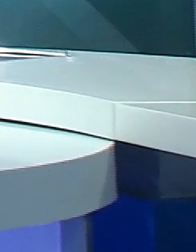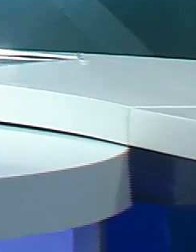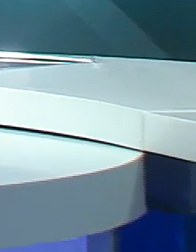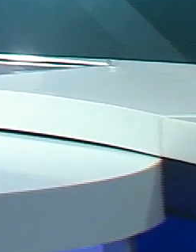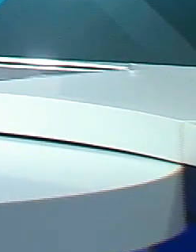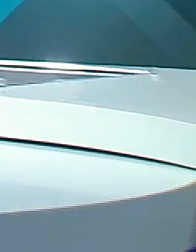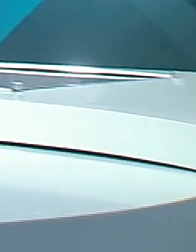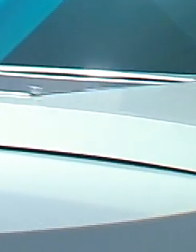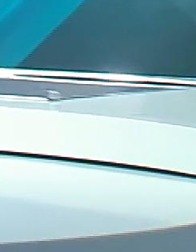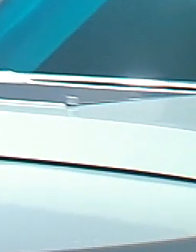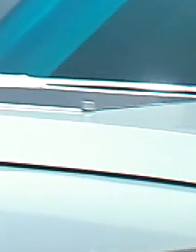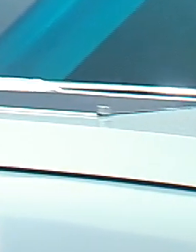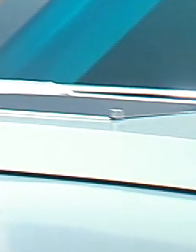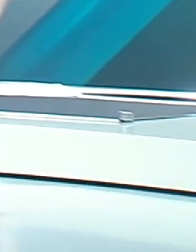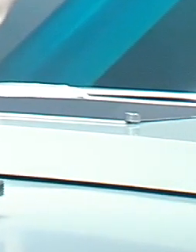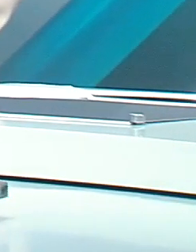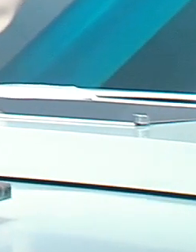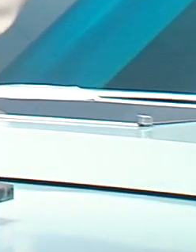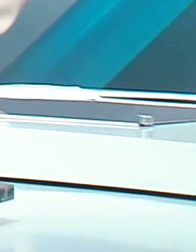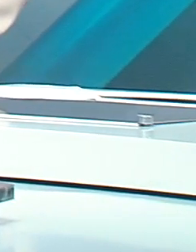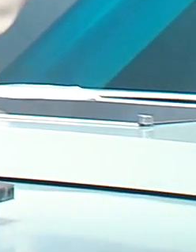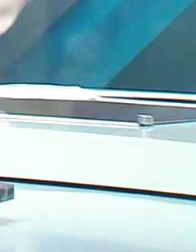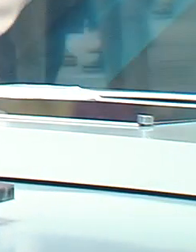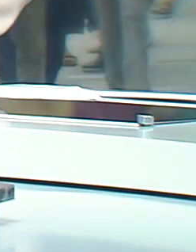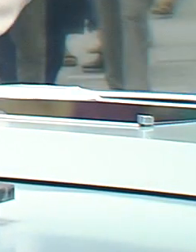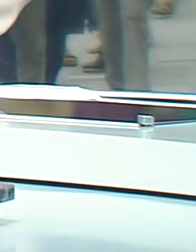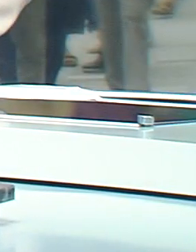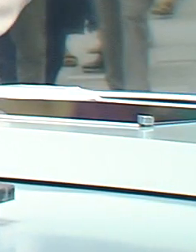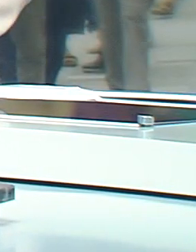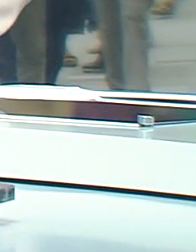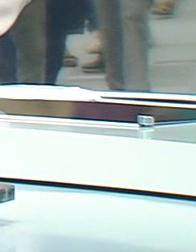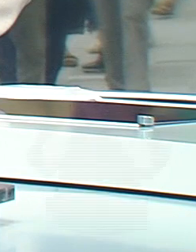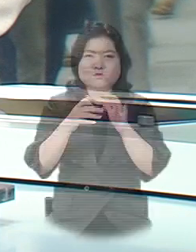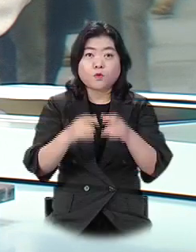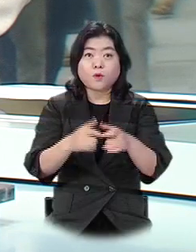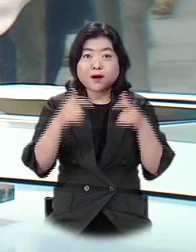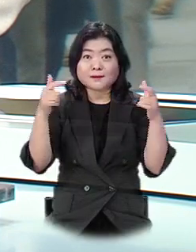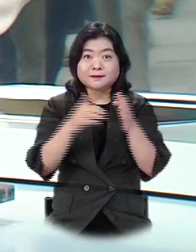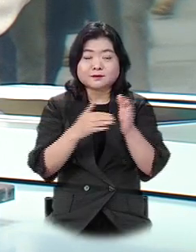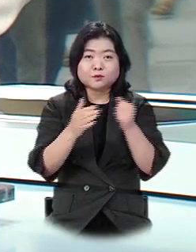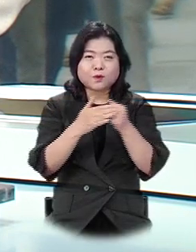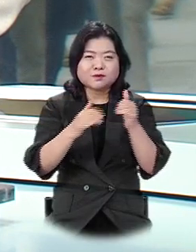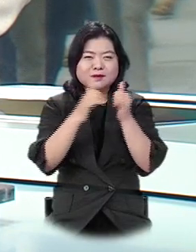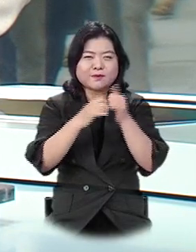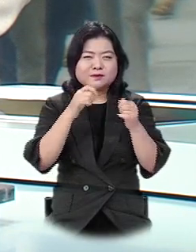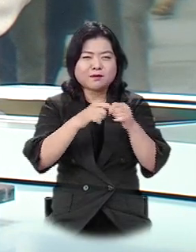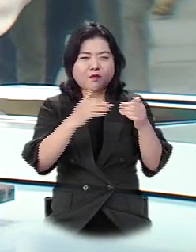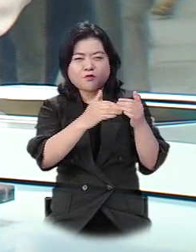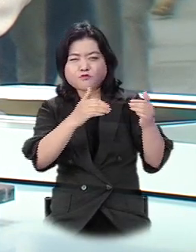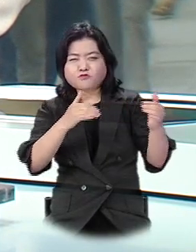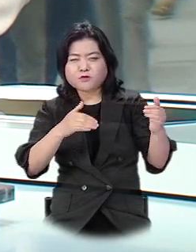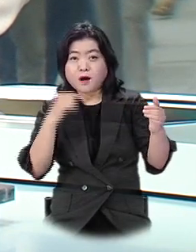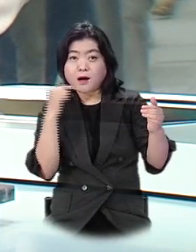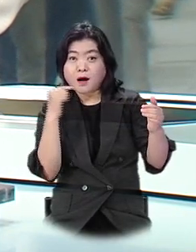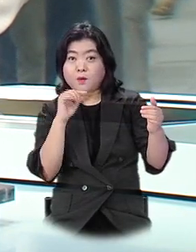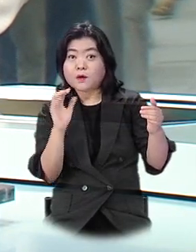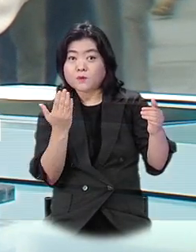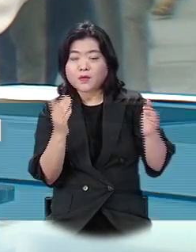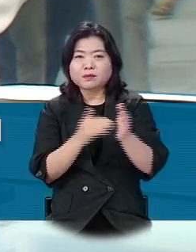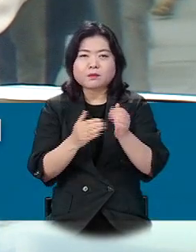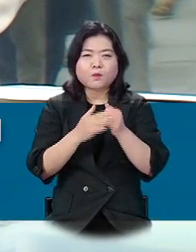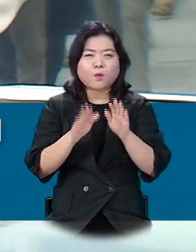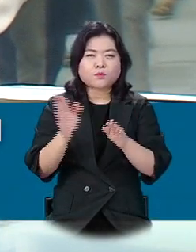여러분 안녕하십니까? 앞서 관련 보도가 있었지만 코로나19 확산으로 사회적 거리 두기가 강화된 가운데 오늘부터